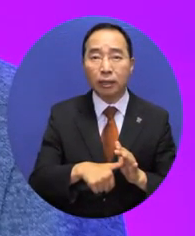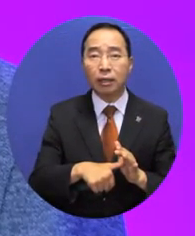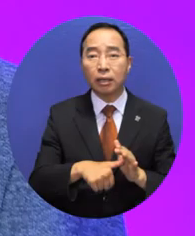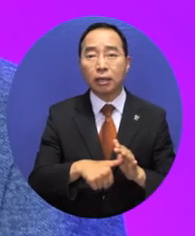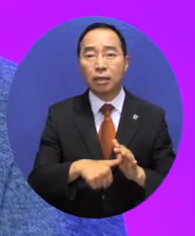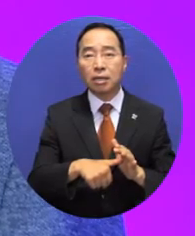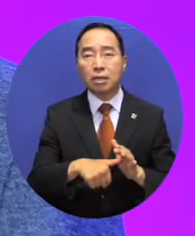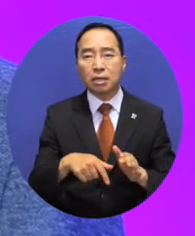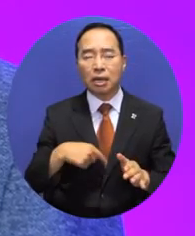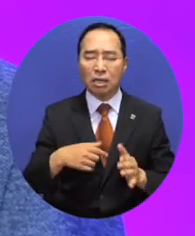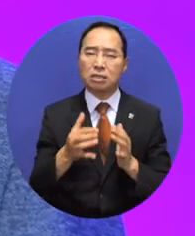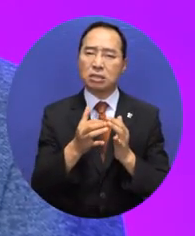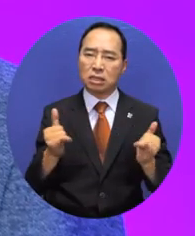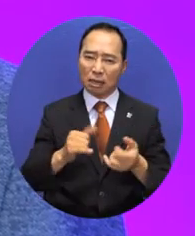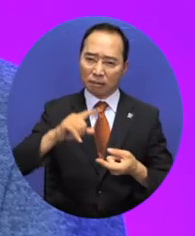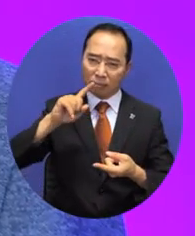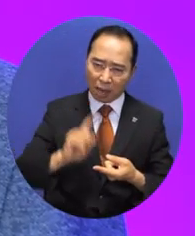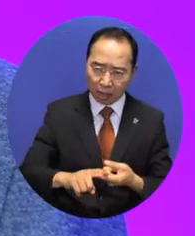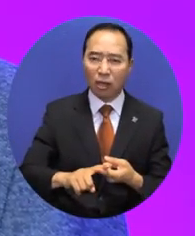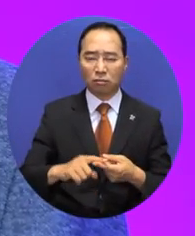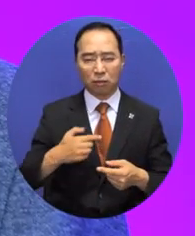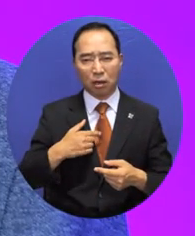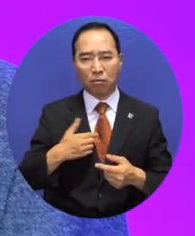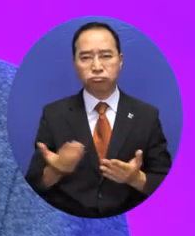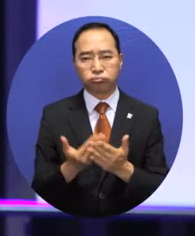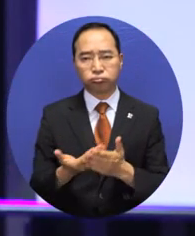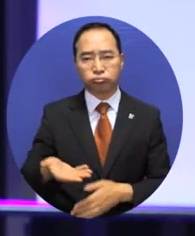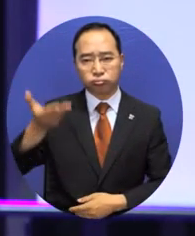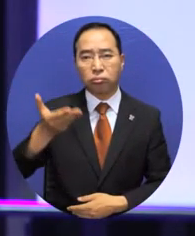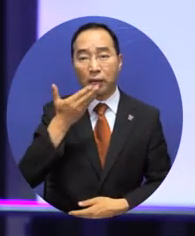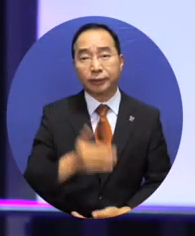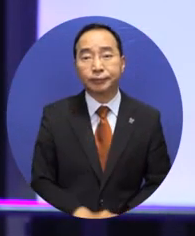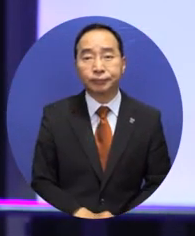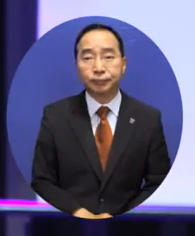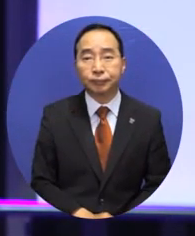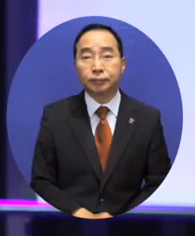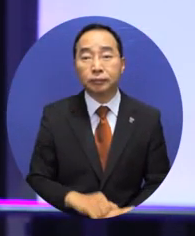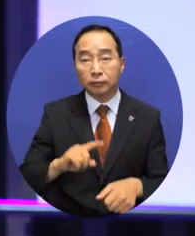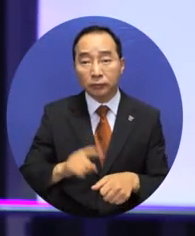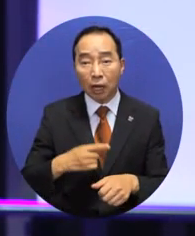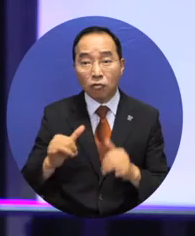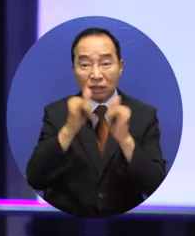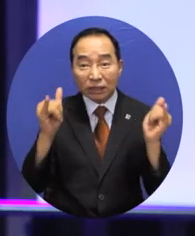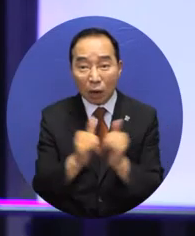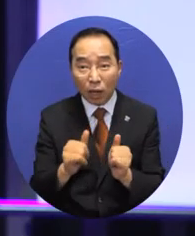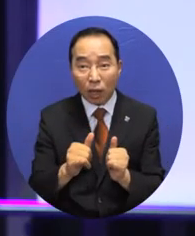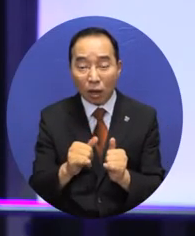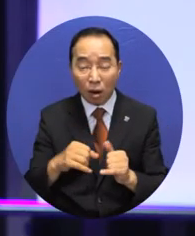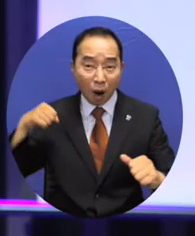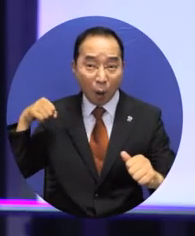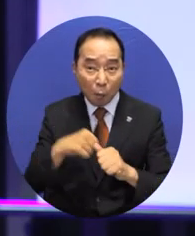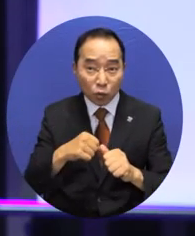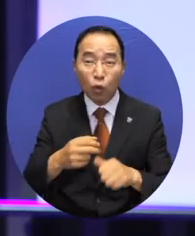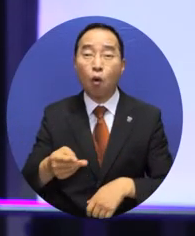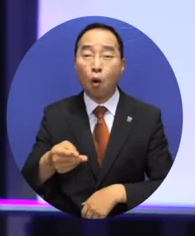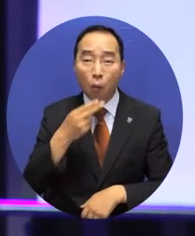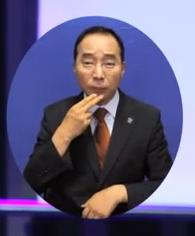인간다운 경지에 오르는 것입니다. 또 우리 사회를 폭력이 없이